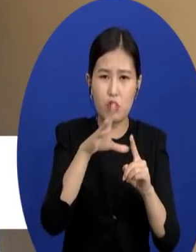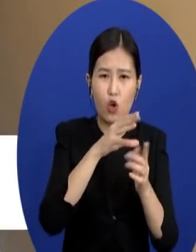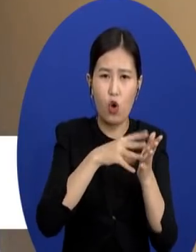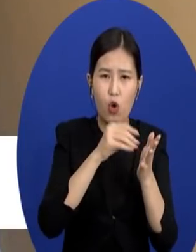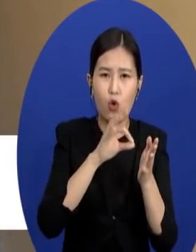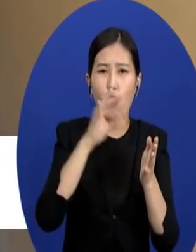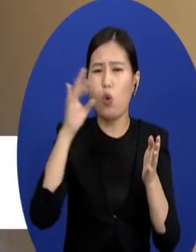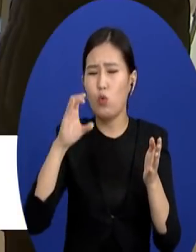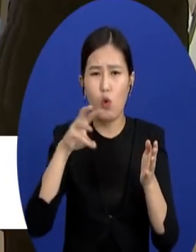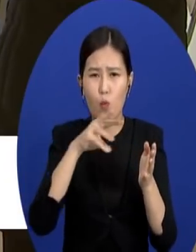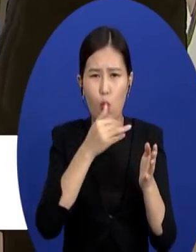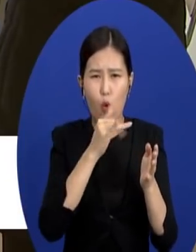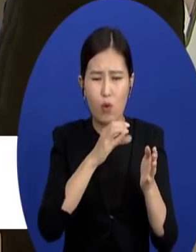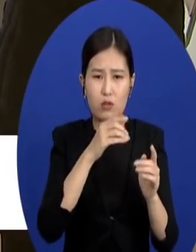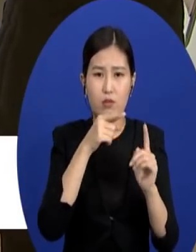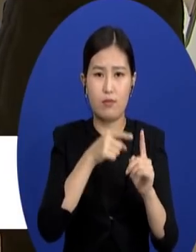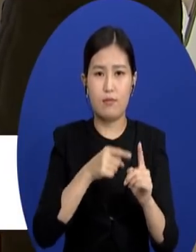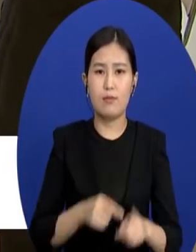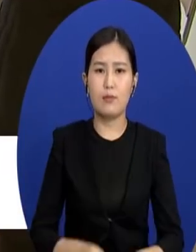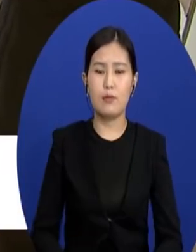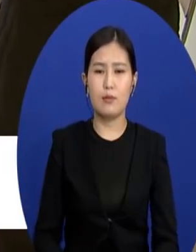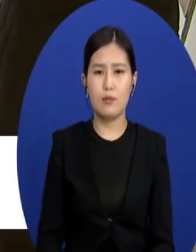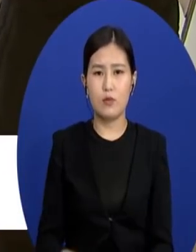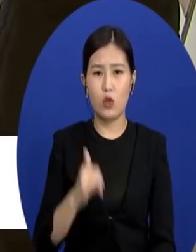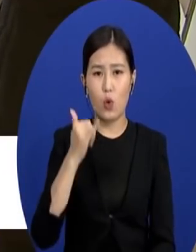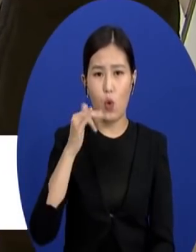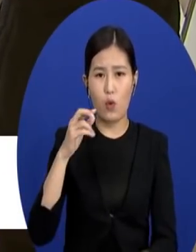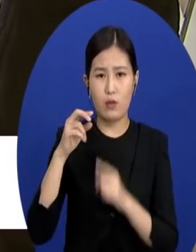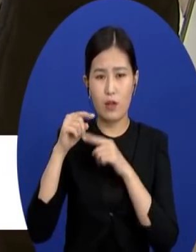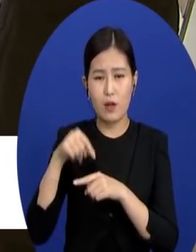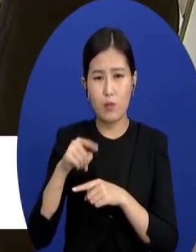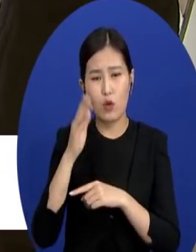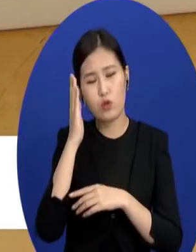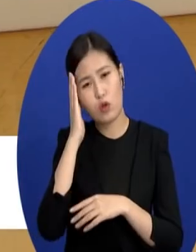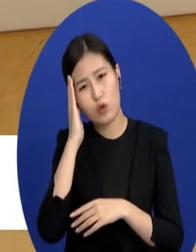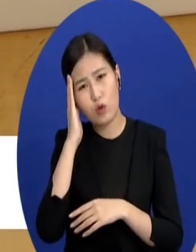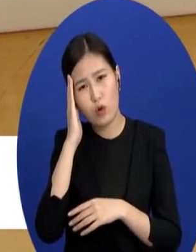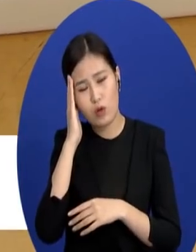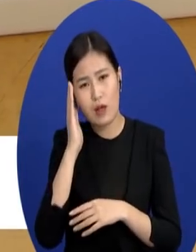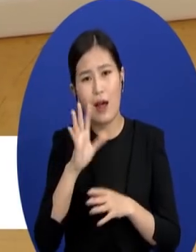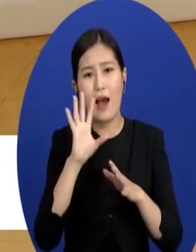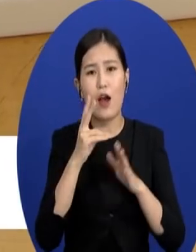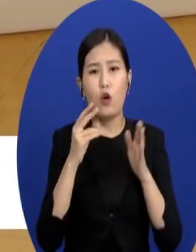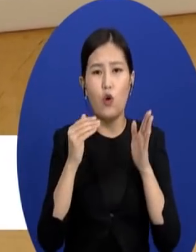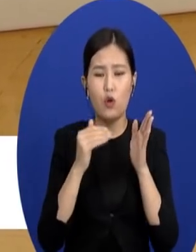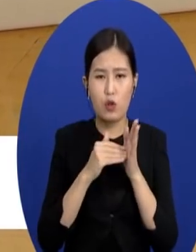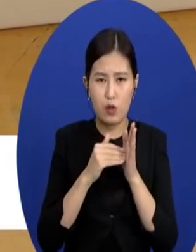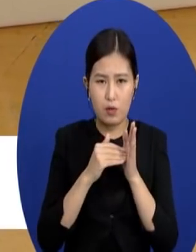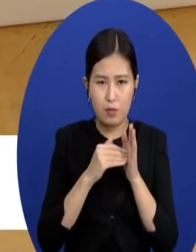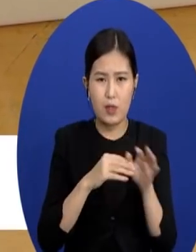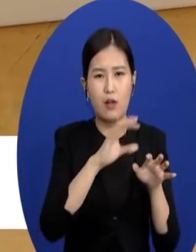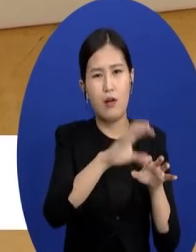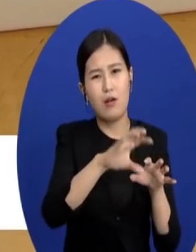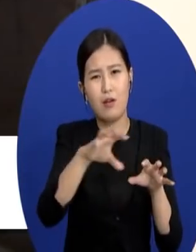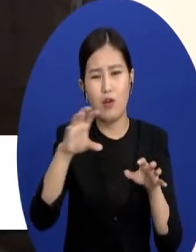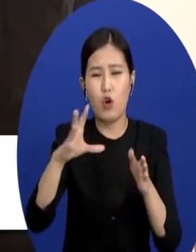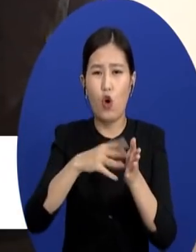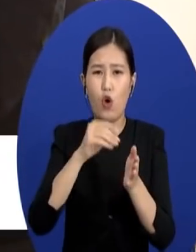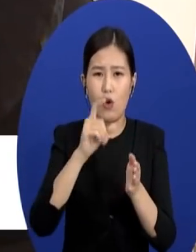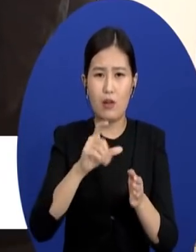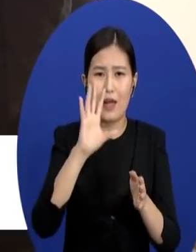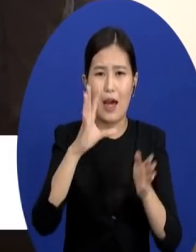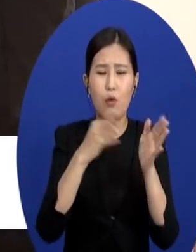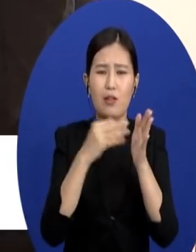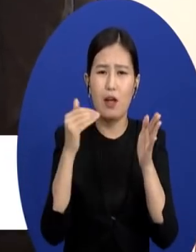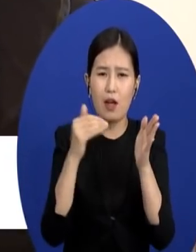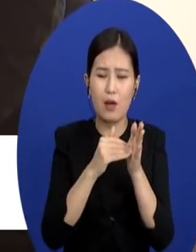зөвхөн болгож байгаа. Одоогоор Улаанбаатар хотод дотор байранд 12,000 хажуу өрөө болон бусад түрээсийн байраар 18,000 оюутан хөл хоронд